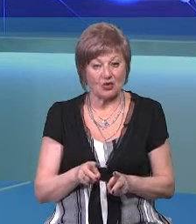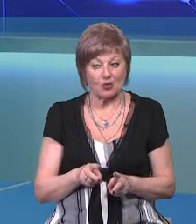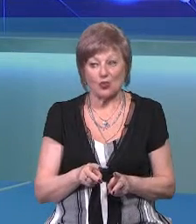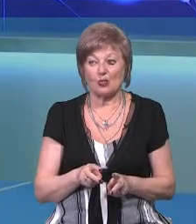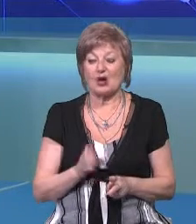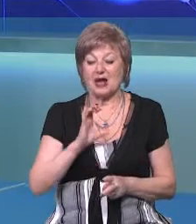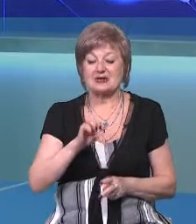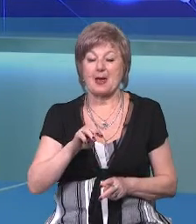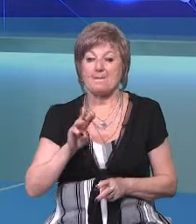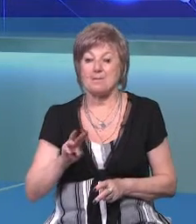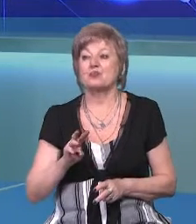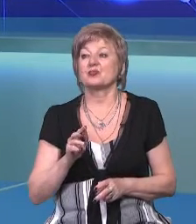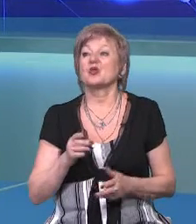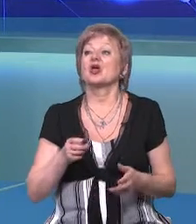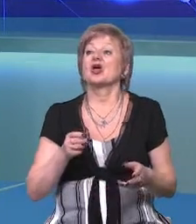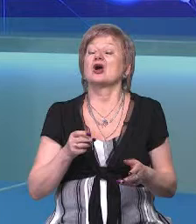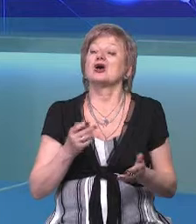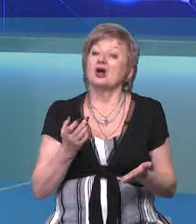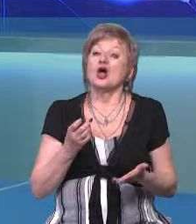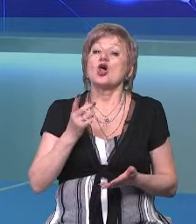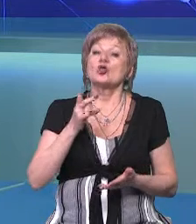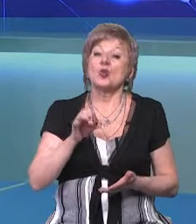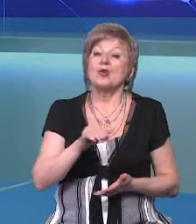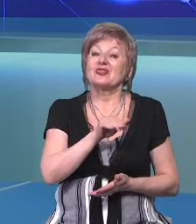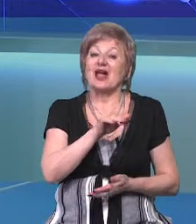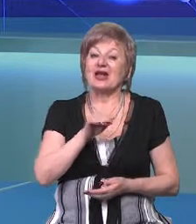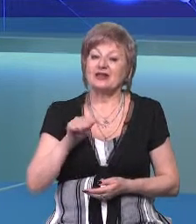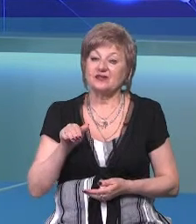все має бути. Але ж на рівні